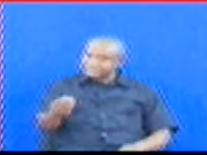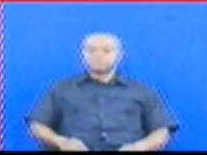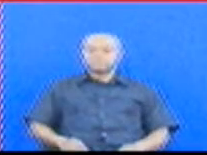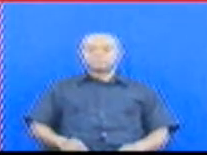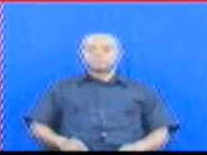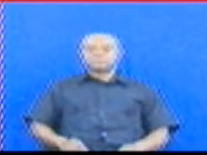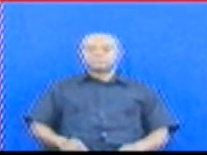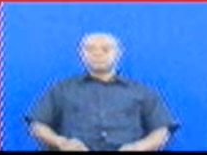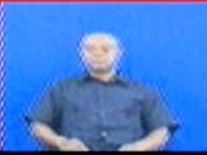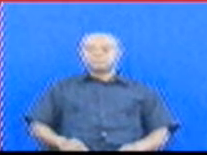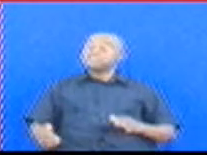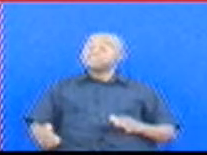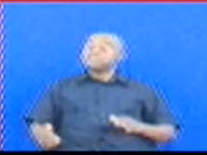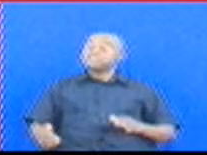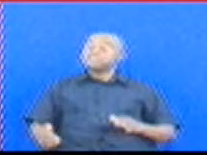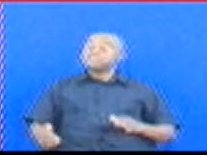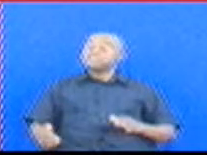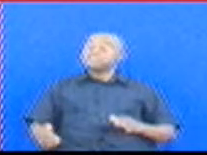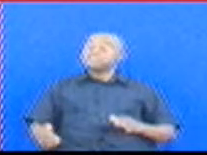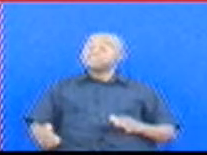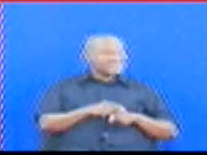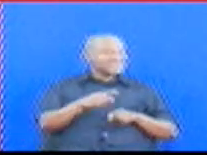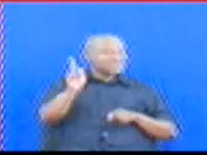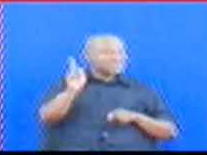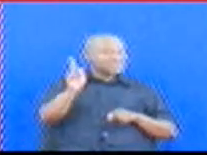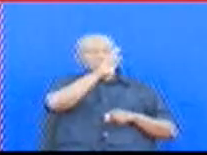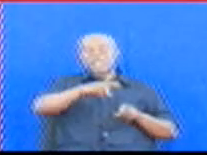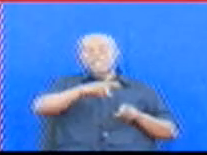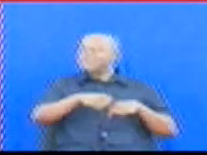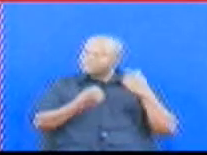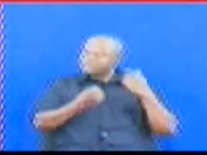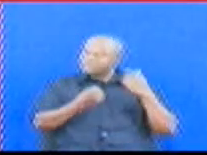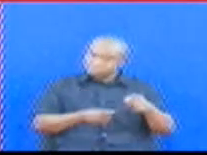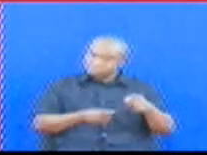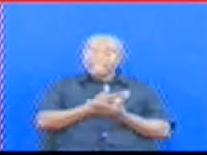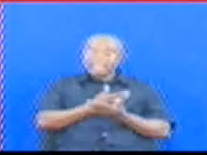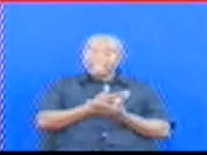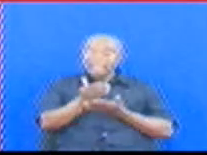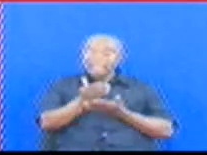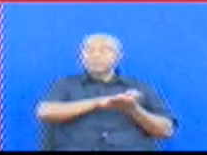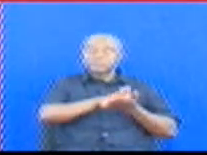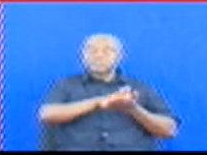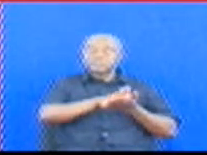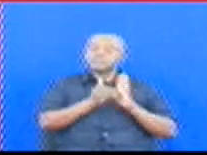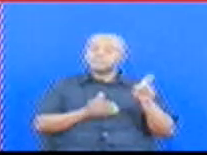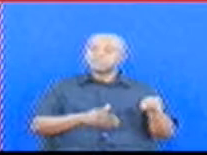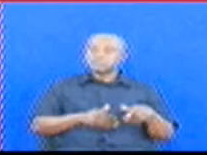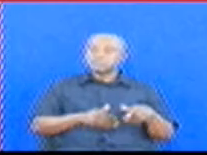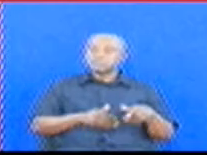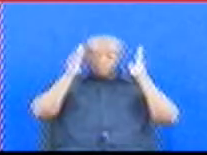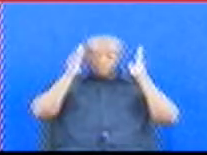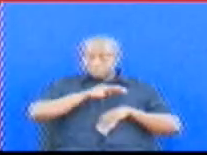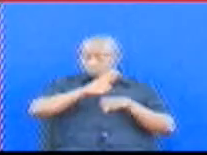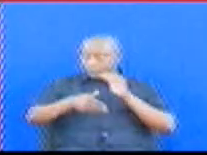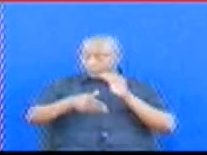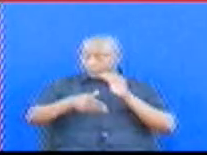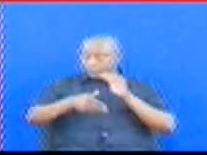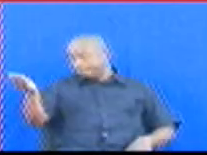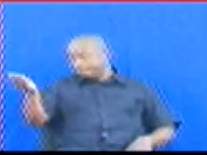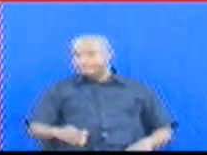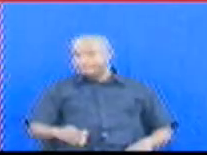mtashitakiwa tu. Na sheria hii ni batili kwa sababu haina msingi wa kisheria. Mheshimiwa Naibu Spika, kwa ridhaa